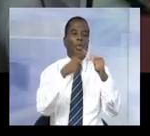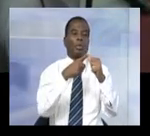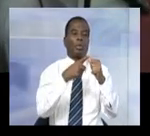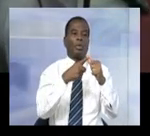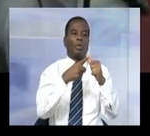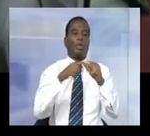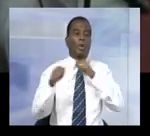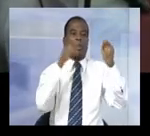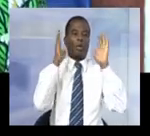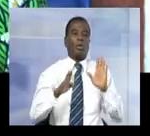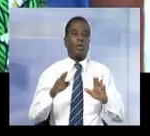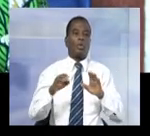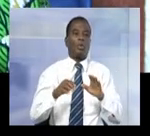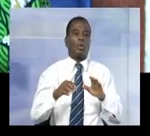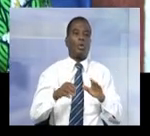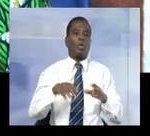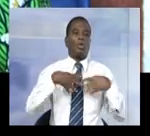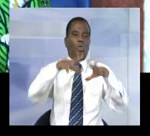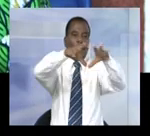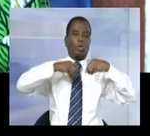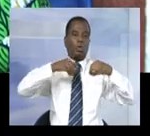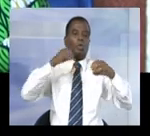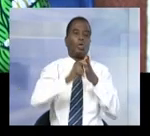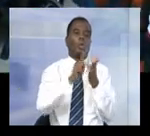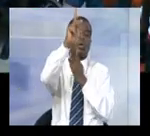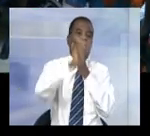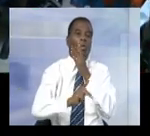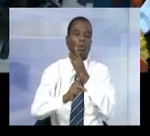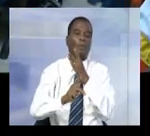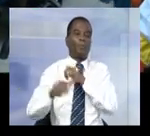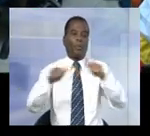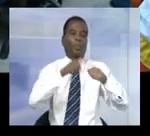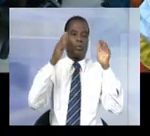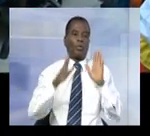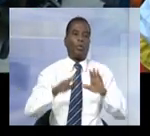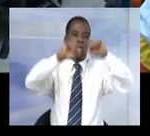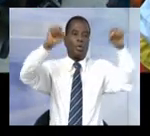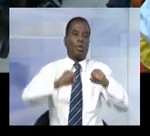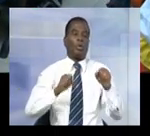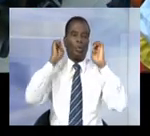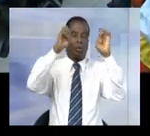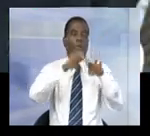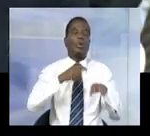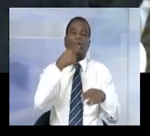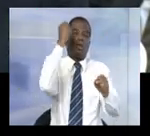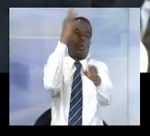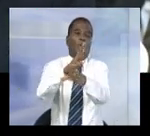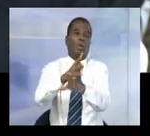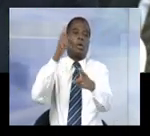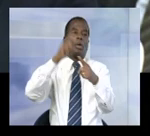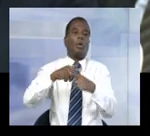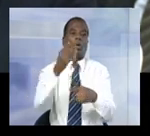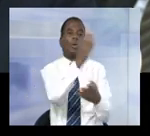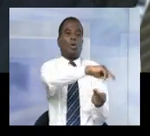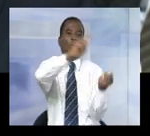système éducatif, qu'on s'approprie ce programme. Les acteurs du système éducatif se disent prêts à